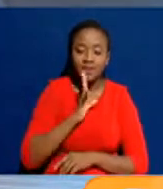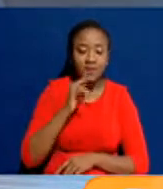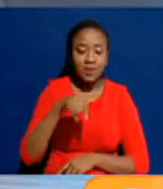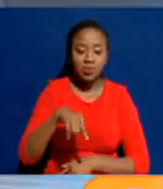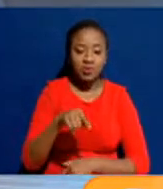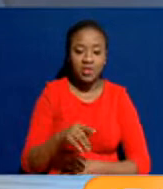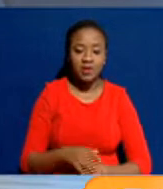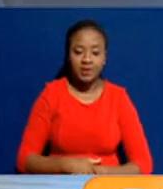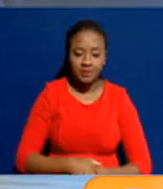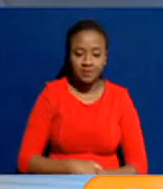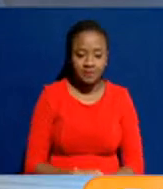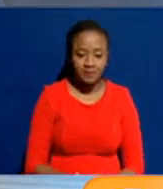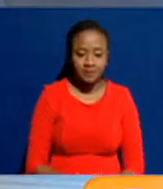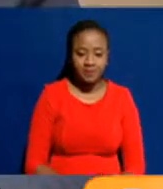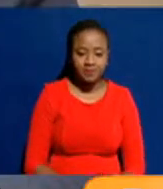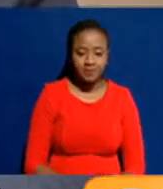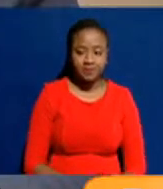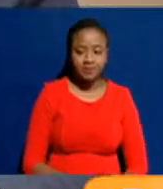leo.